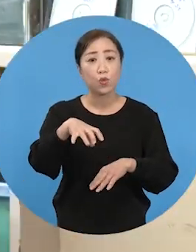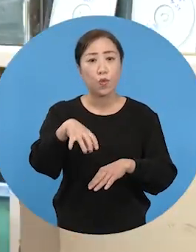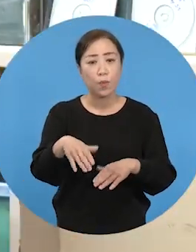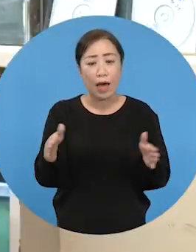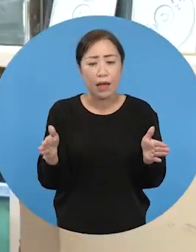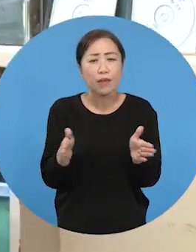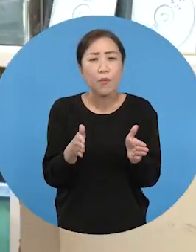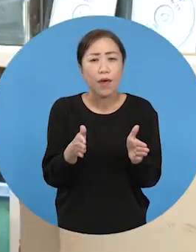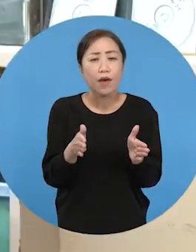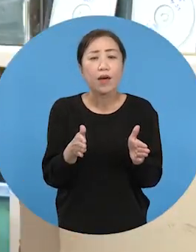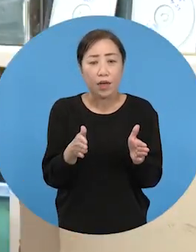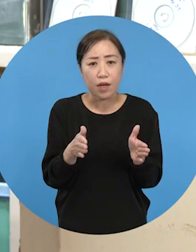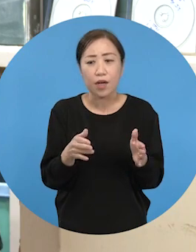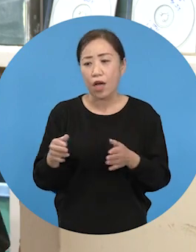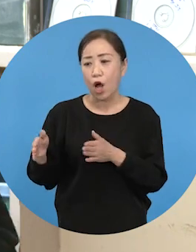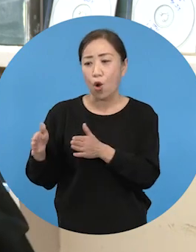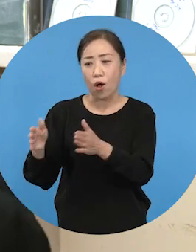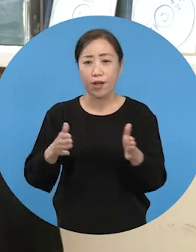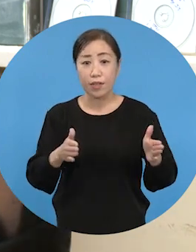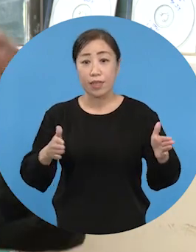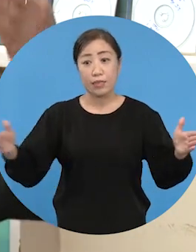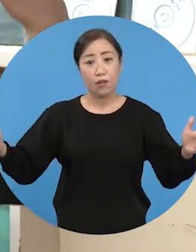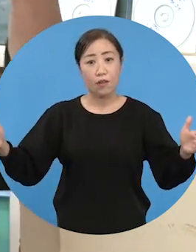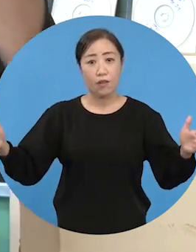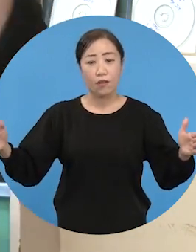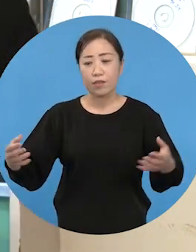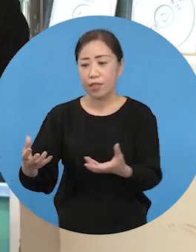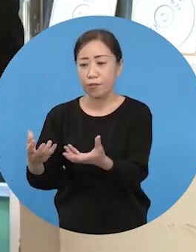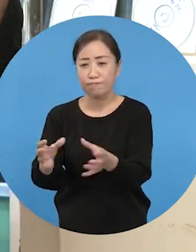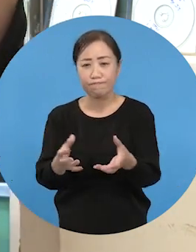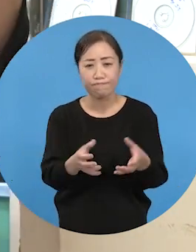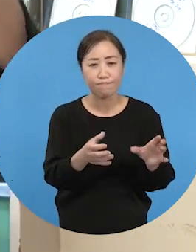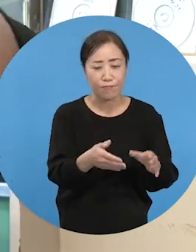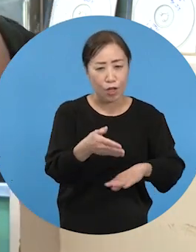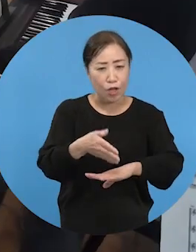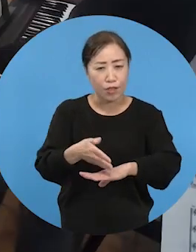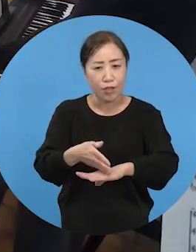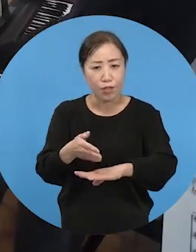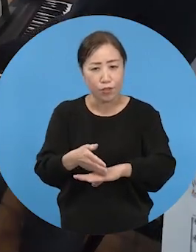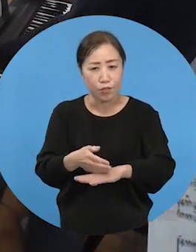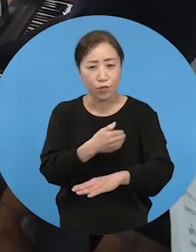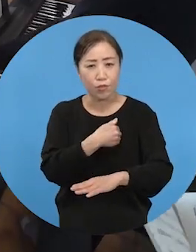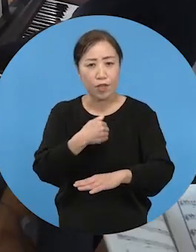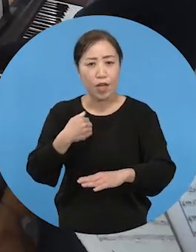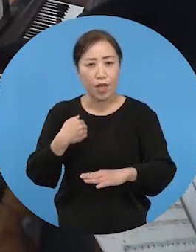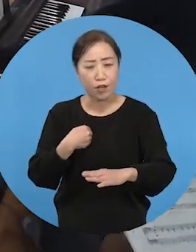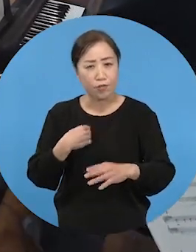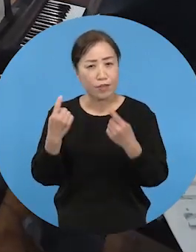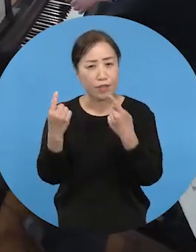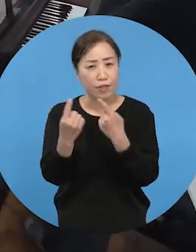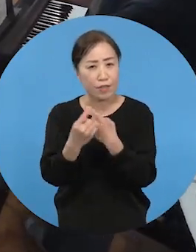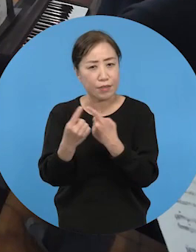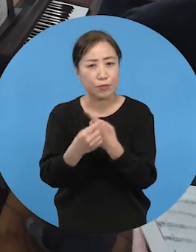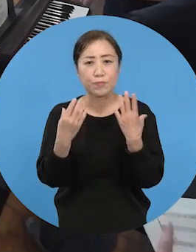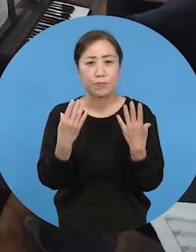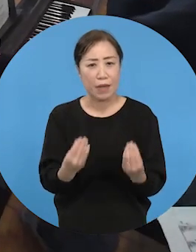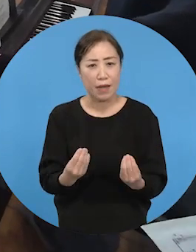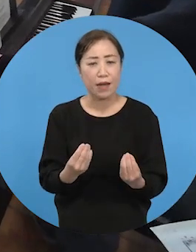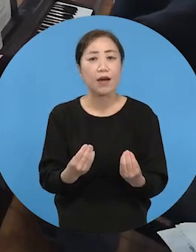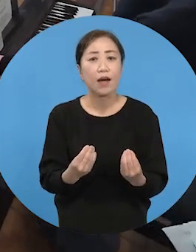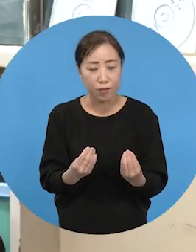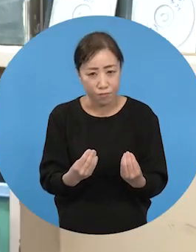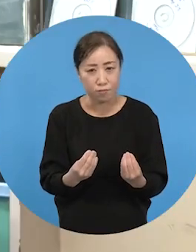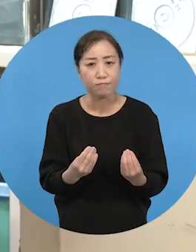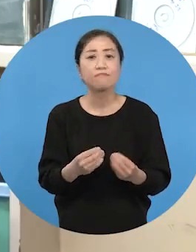会場が必要なんですけども、ないので、この扉をもう取っ払って廊下の部分を部屋のように空間にしたりと